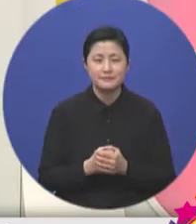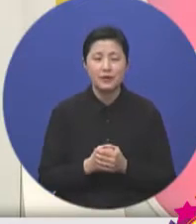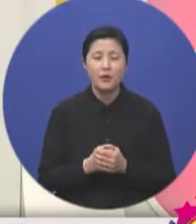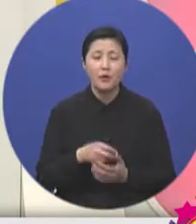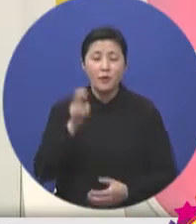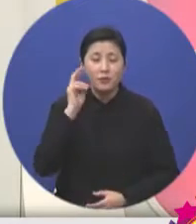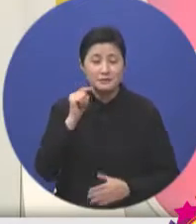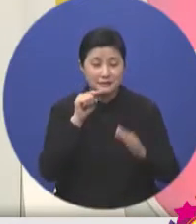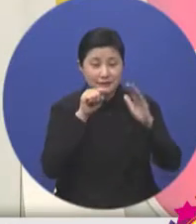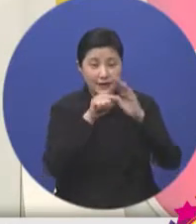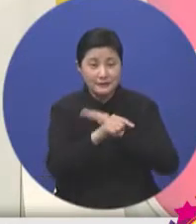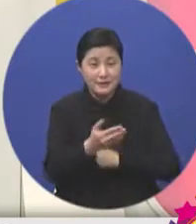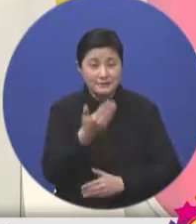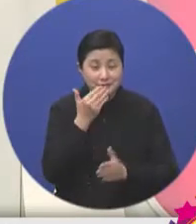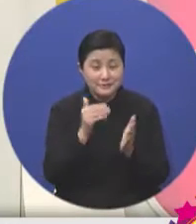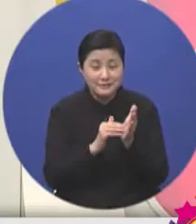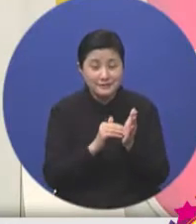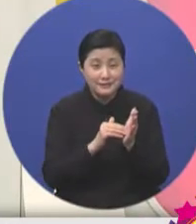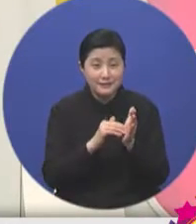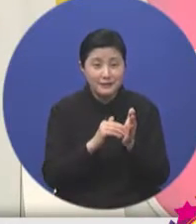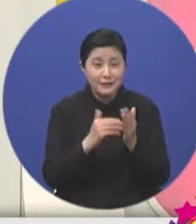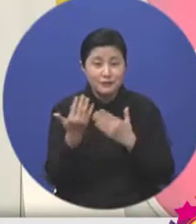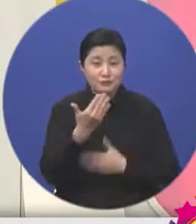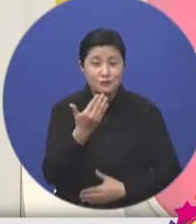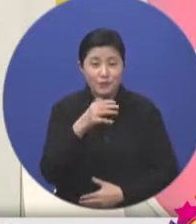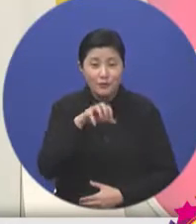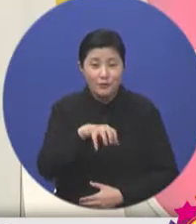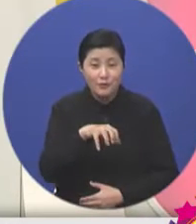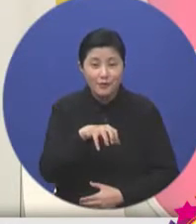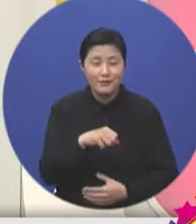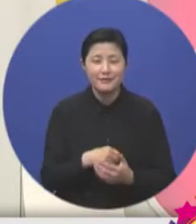집 가셔서 드신 거 아니에요? 지금 그러신 거 같은데, 해장국 진짜?